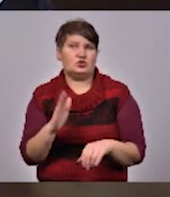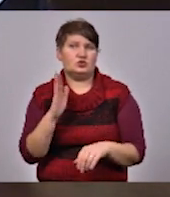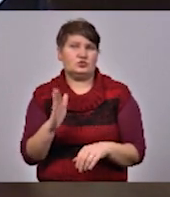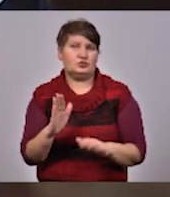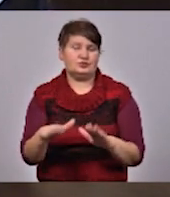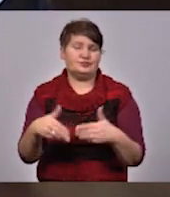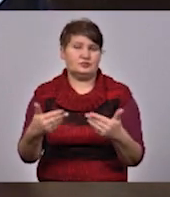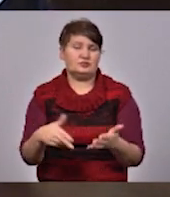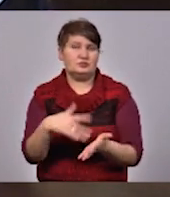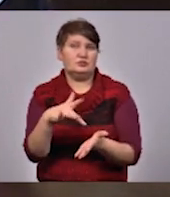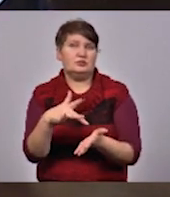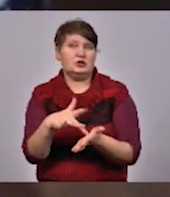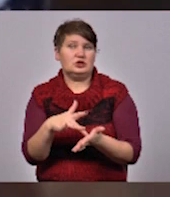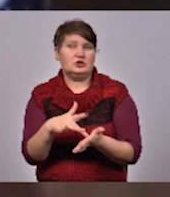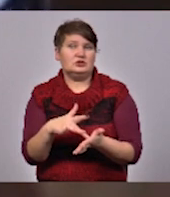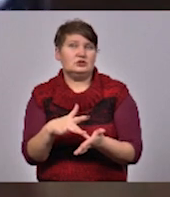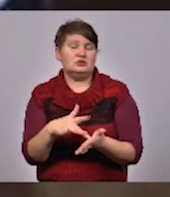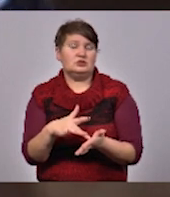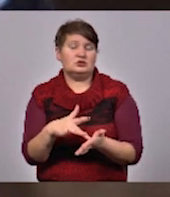містом, де хоче